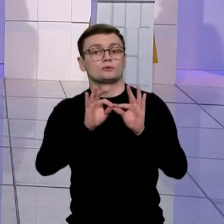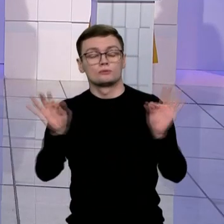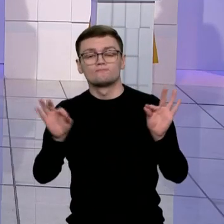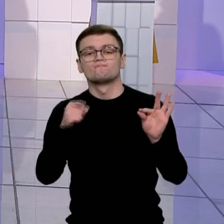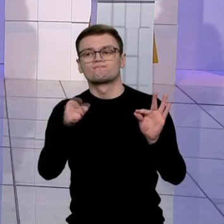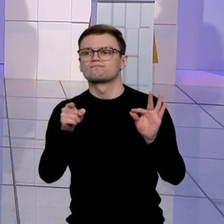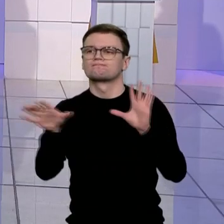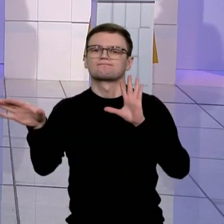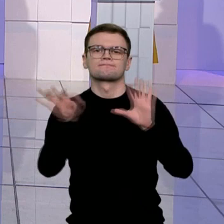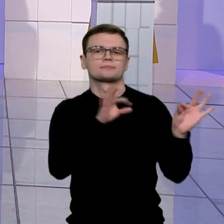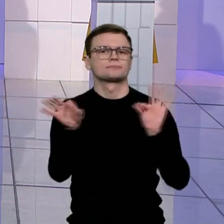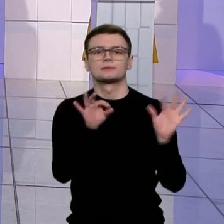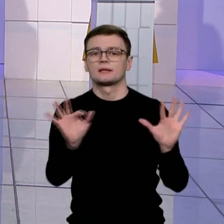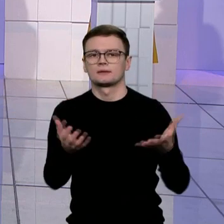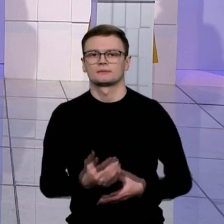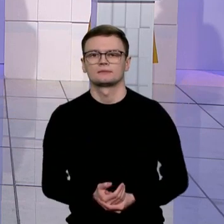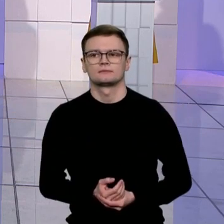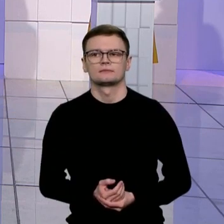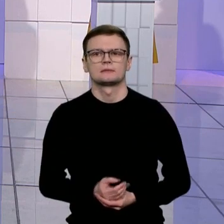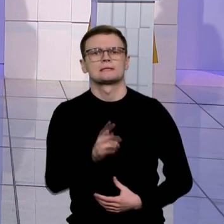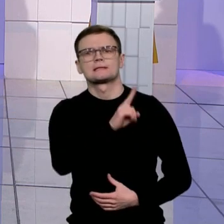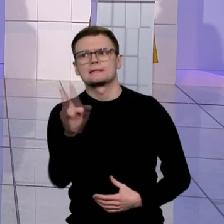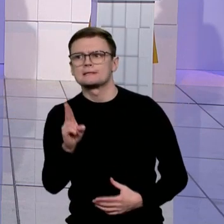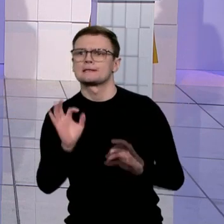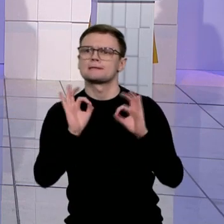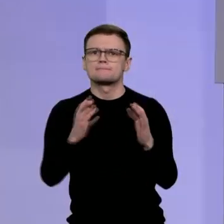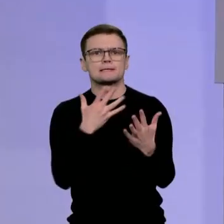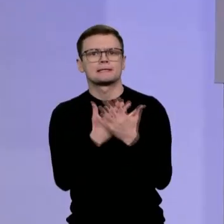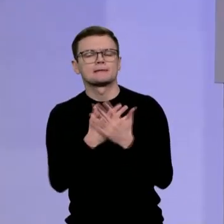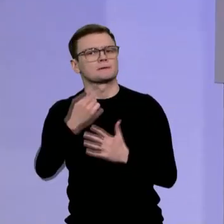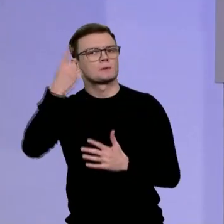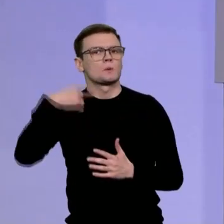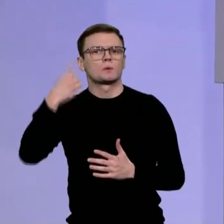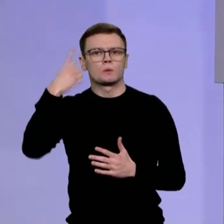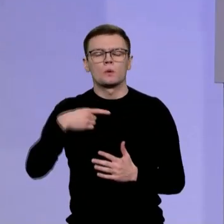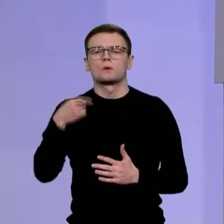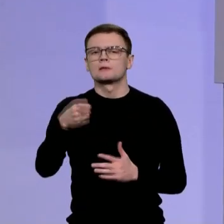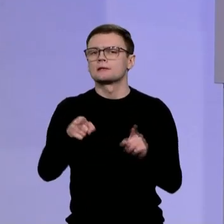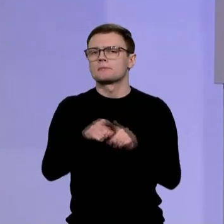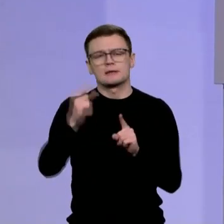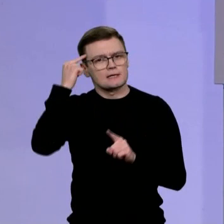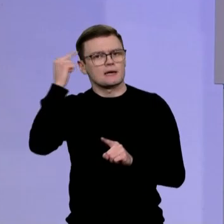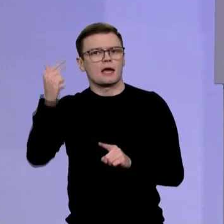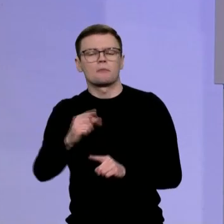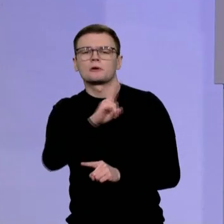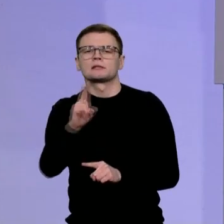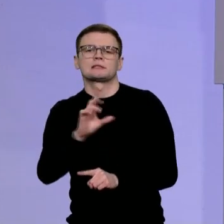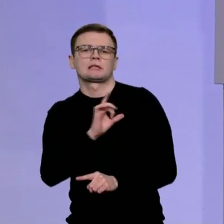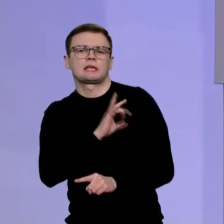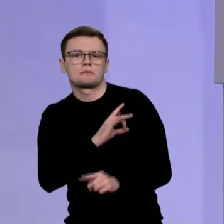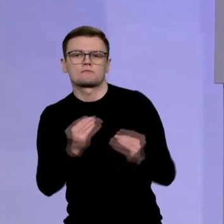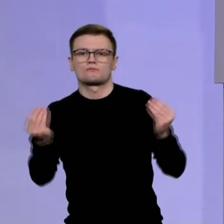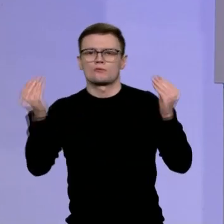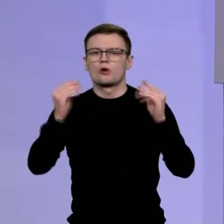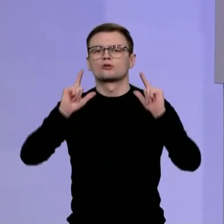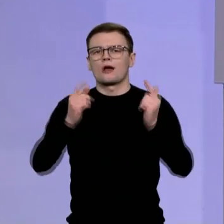kaip pasakyti, na, produktyviausius, labiausiai norinčius ir gabius gimnazistus, kurie galėtų dalyvauti tos apmokamos praktikos